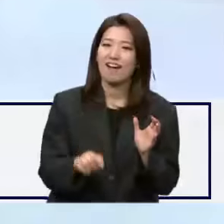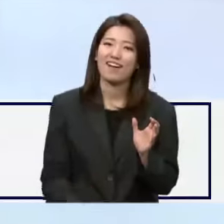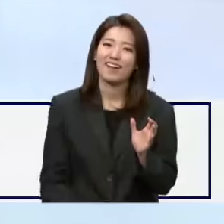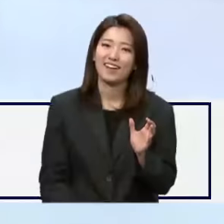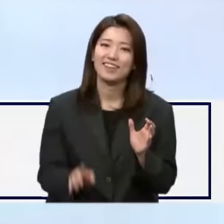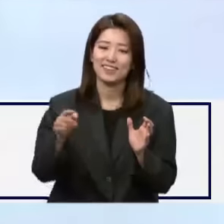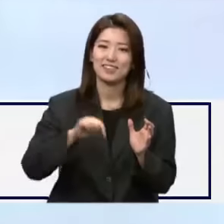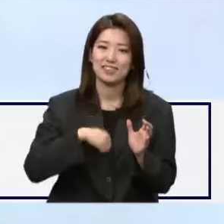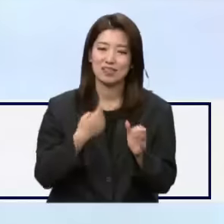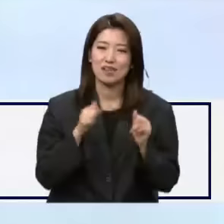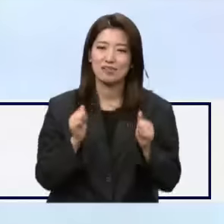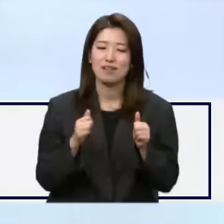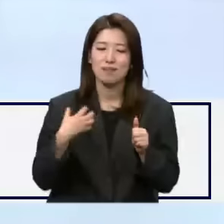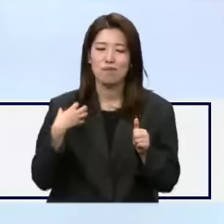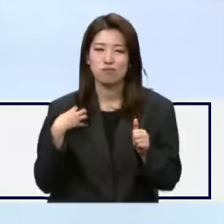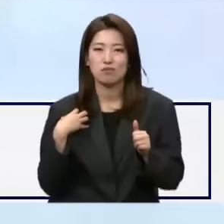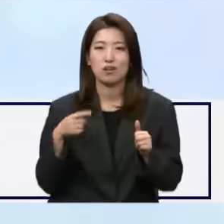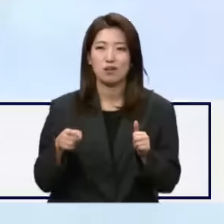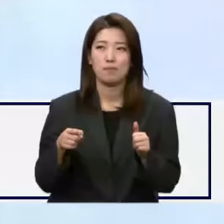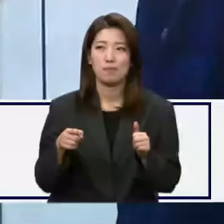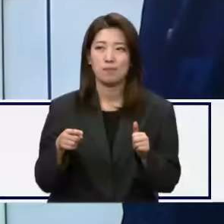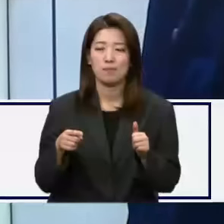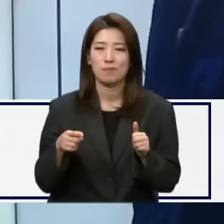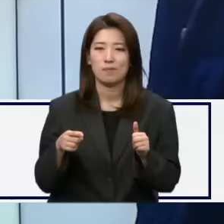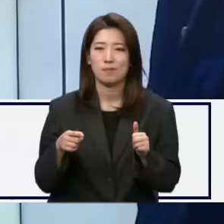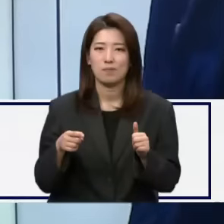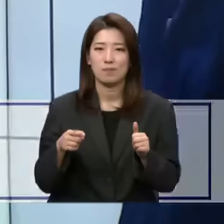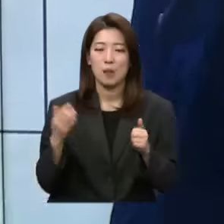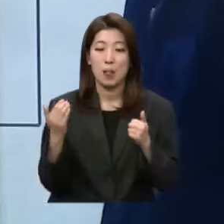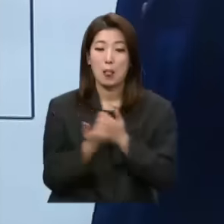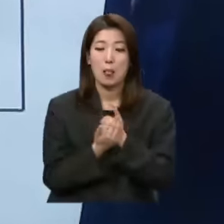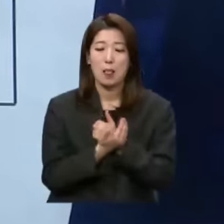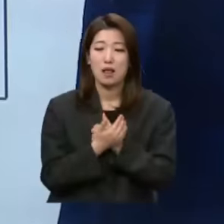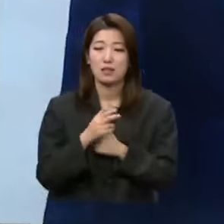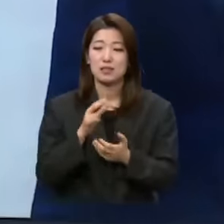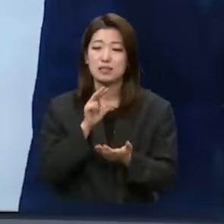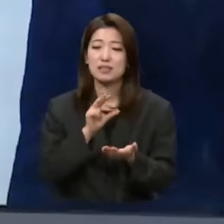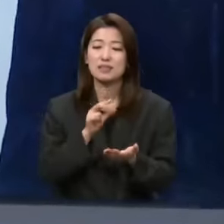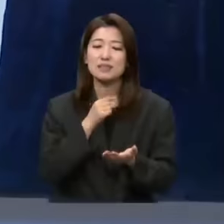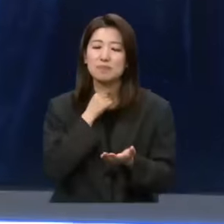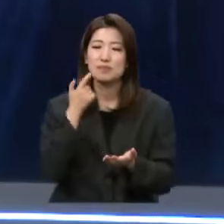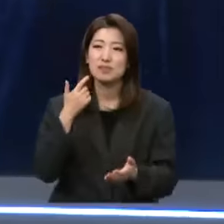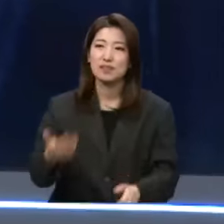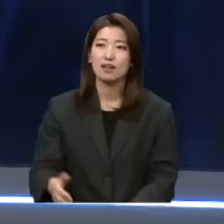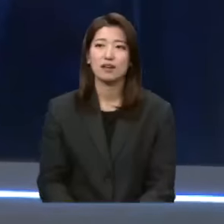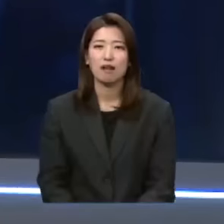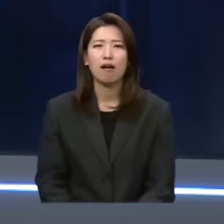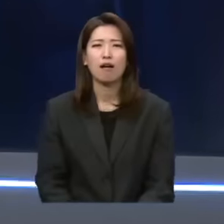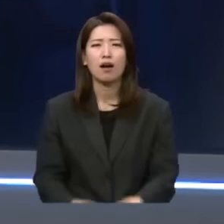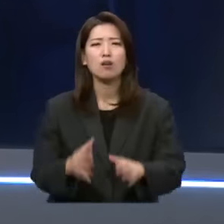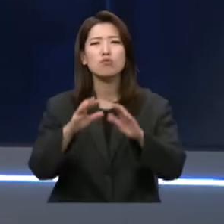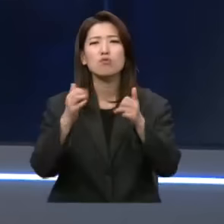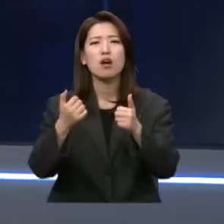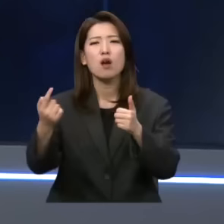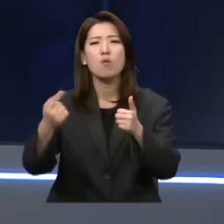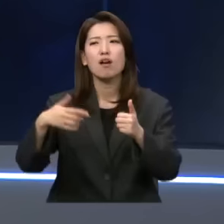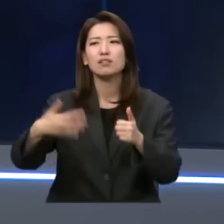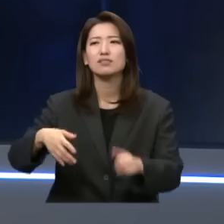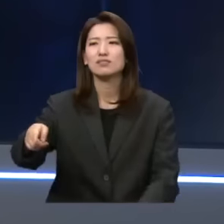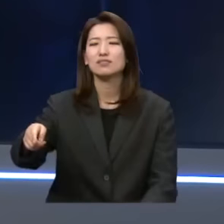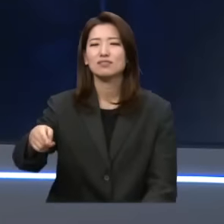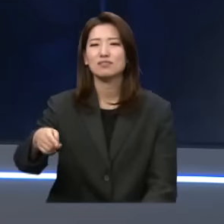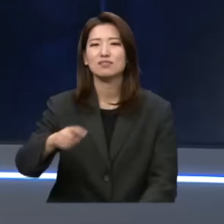어제 박정아 대변인이 뭐라고 했느냐 보겠습니다 원내 입성하기 전부터 법지 무시 헌법 부정 행태를 저지